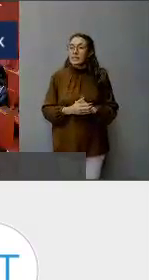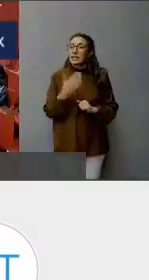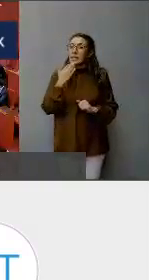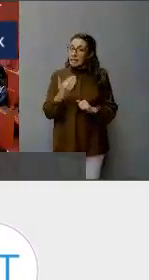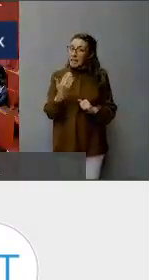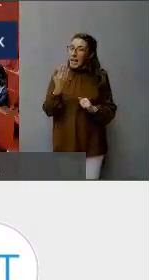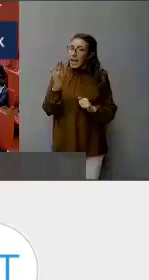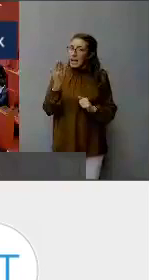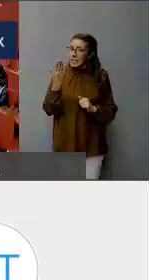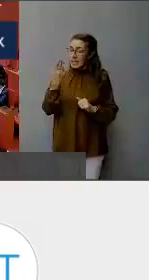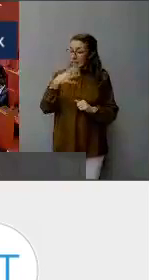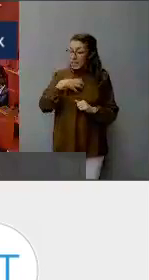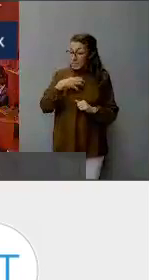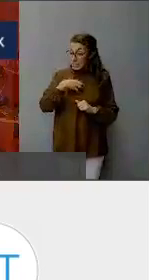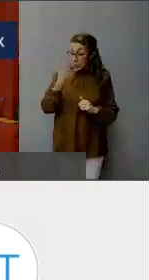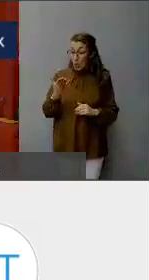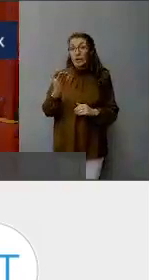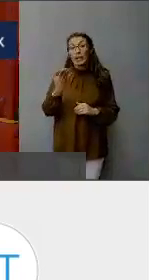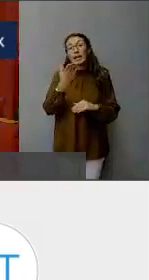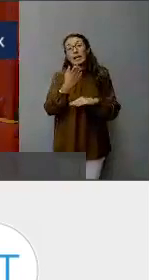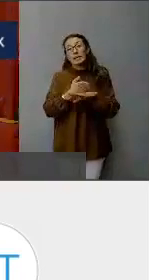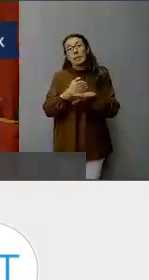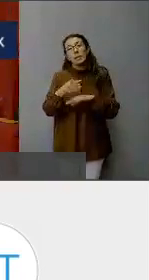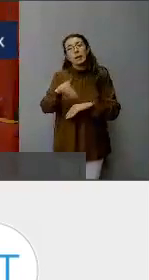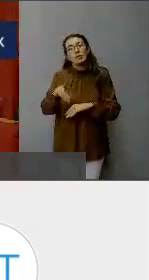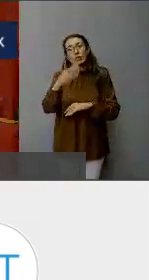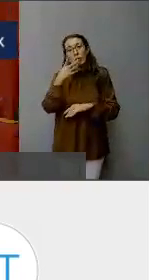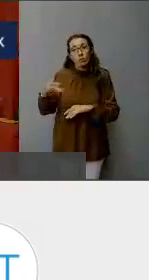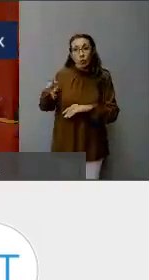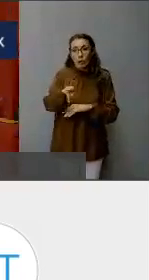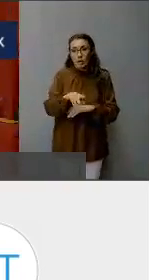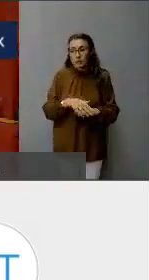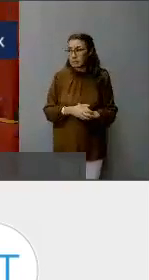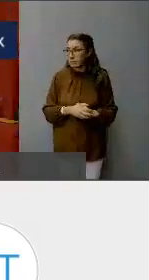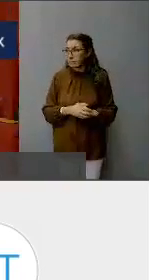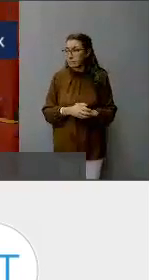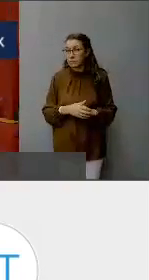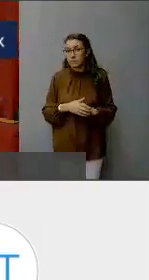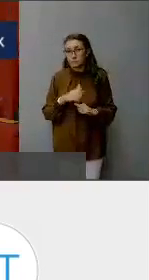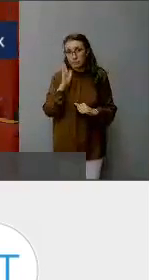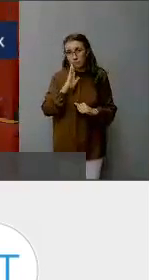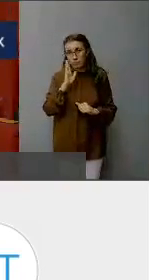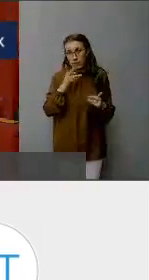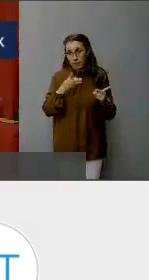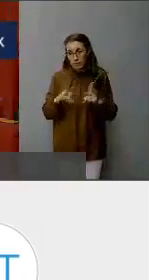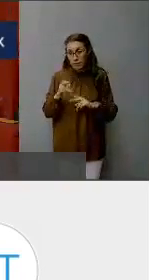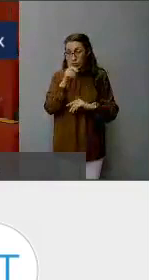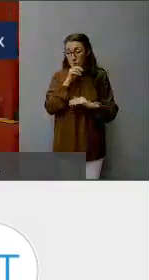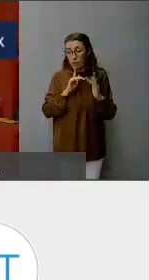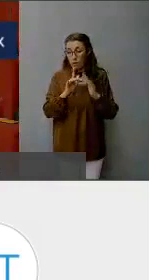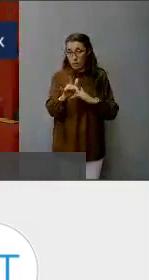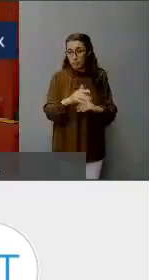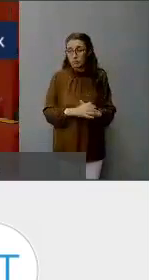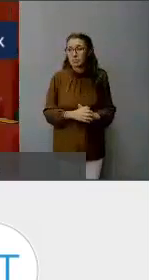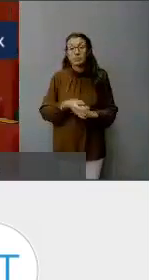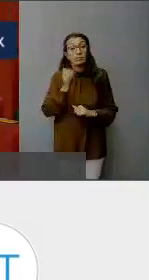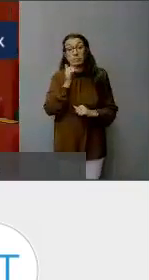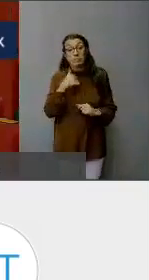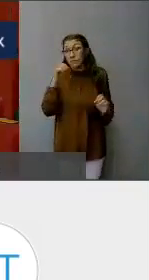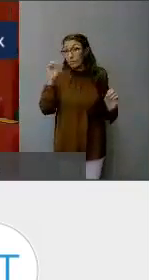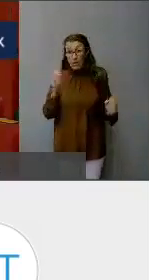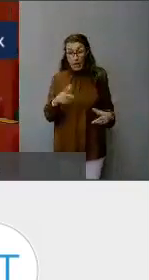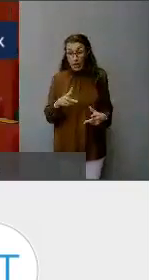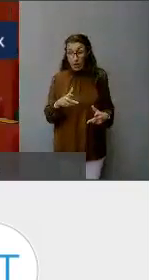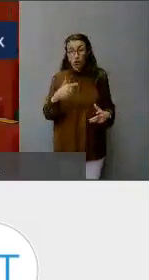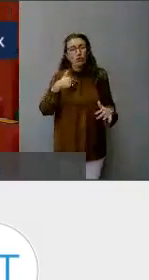grazie a lei assessore consigliere pandolfo per la replica prima paul i silenzi in aula gratis sullo speditamente ho qualche